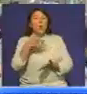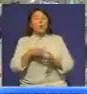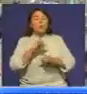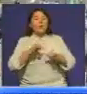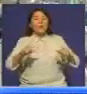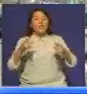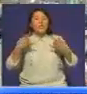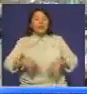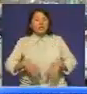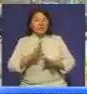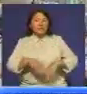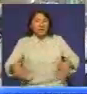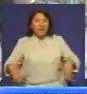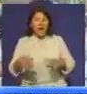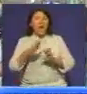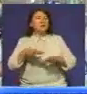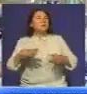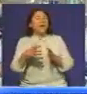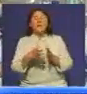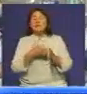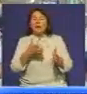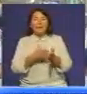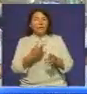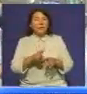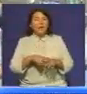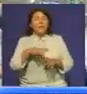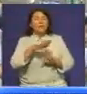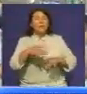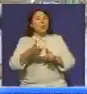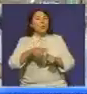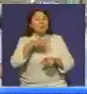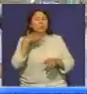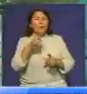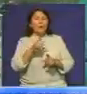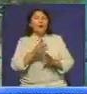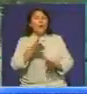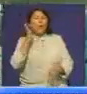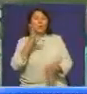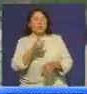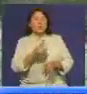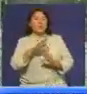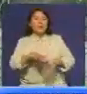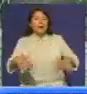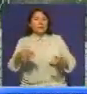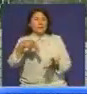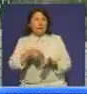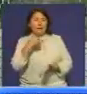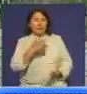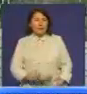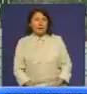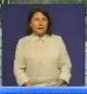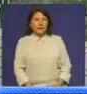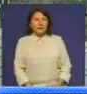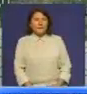новорожденных от детских садов не хватает очень много детей стоят в очереди в садик и марат требовавшая